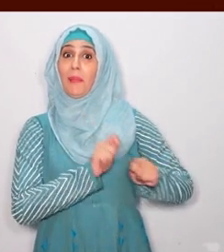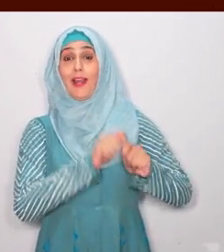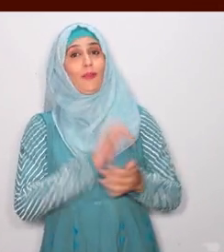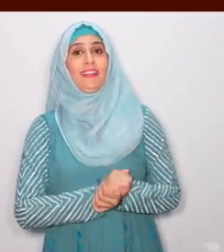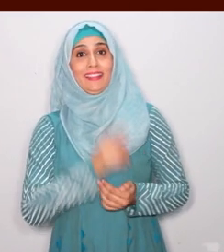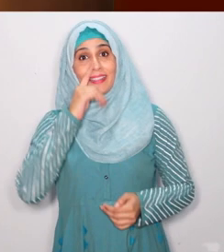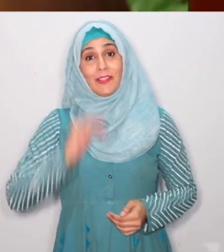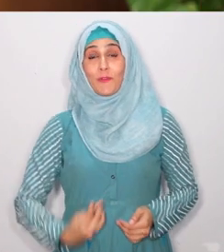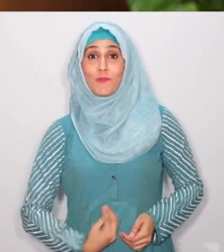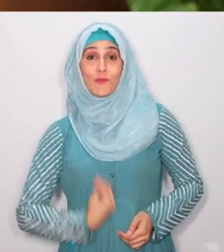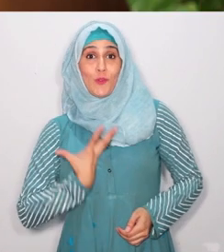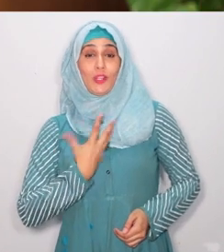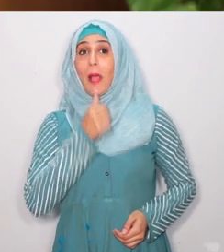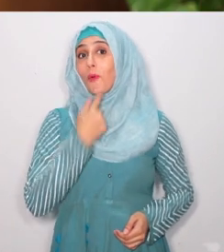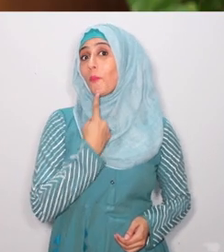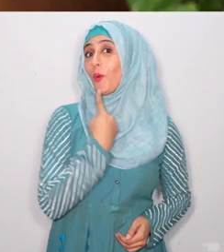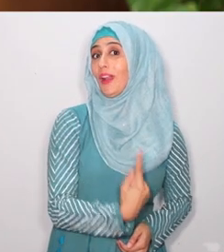को बताया। अरे